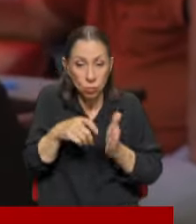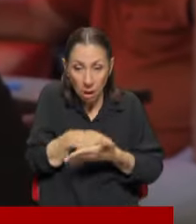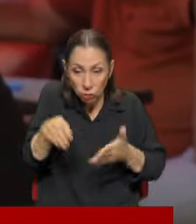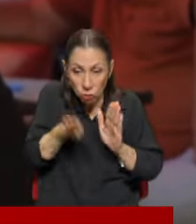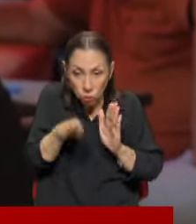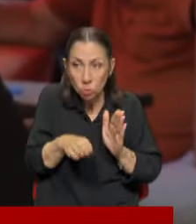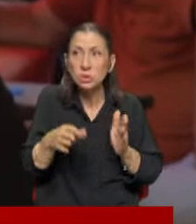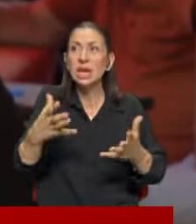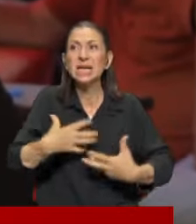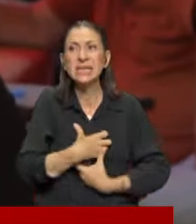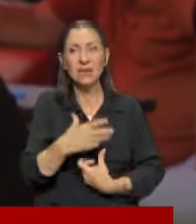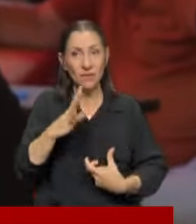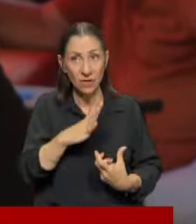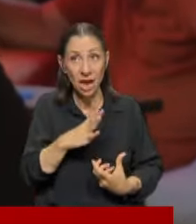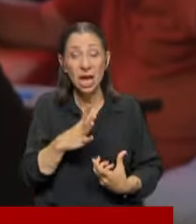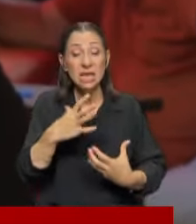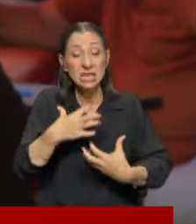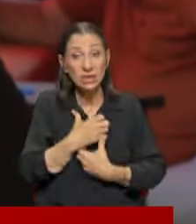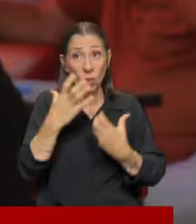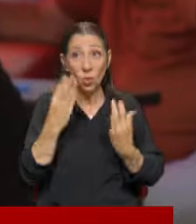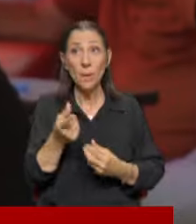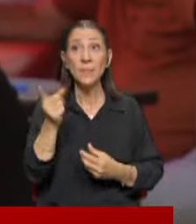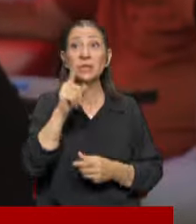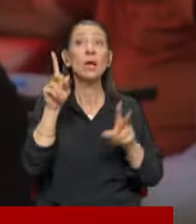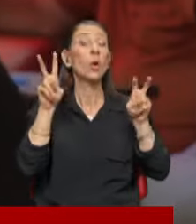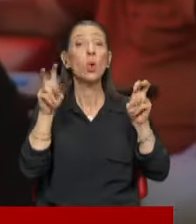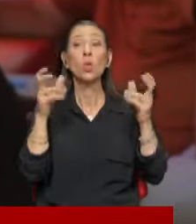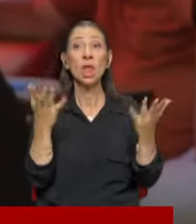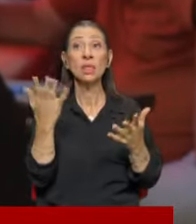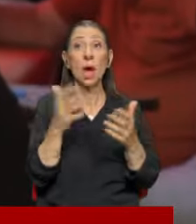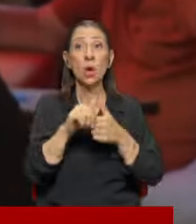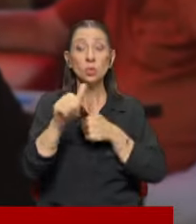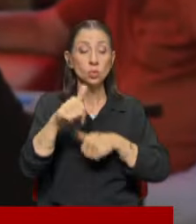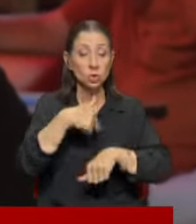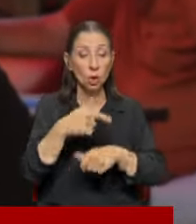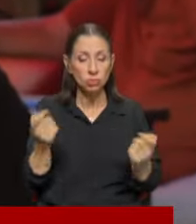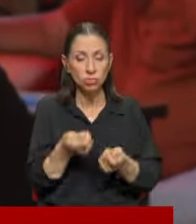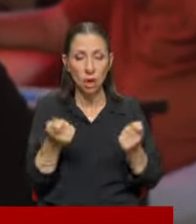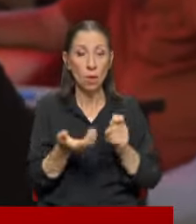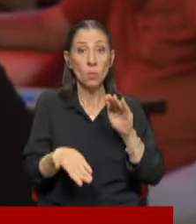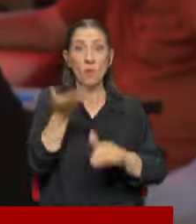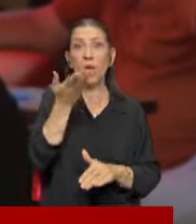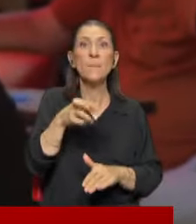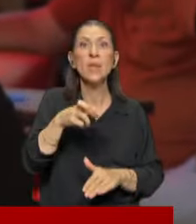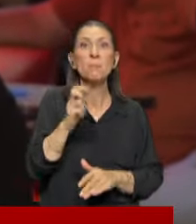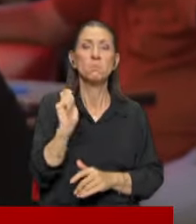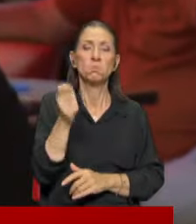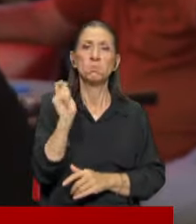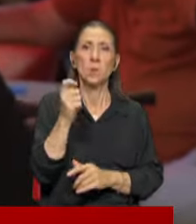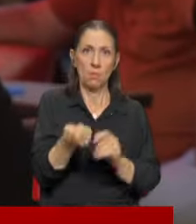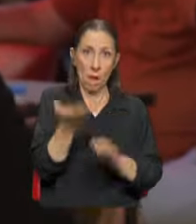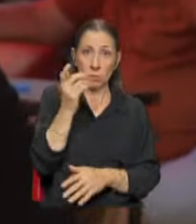maaşlardan şikayetçiydi. Şikayetçi olduğu bir başka konuda daha uzun süre çalışıp daha yüksekten prim ödemesine